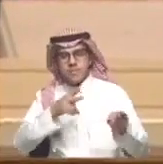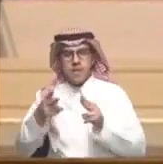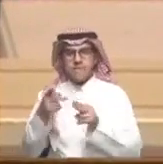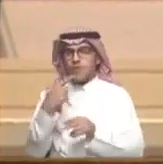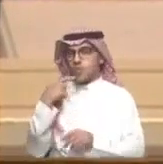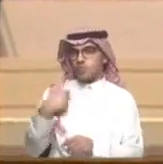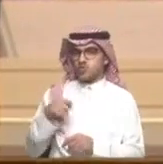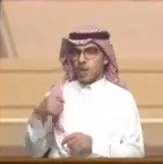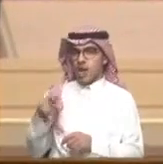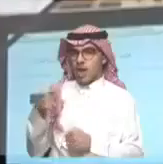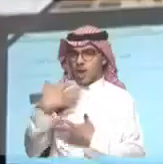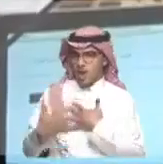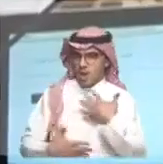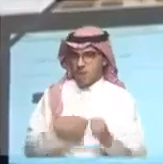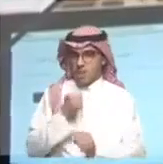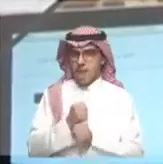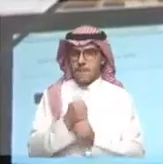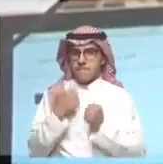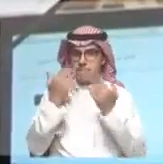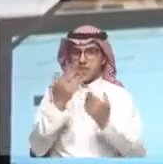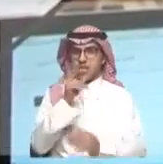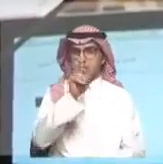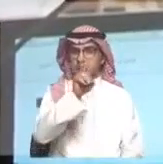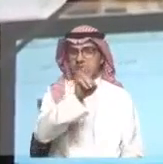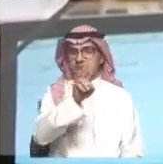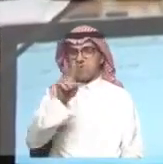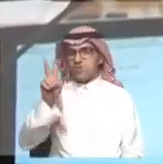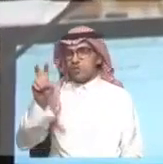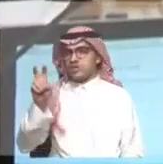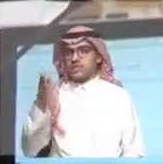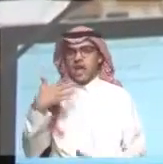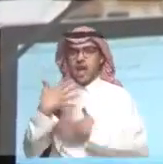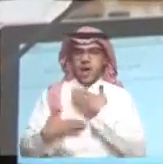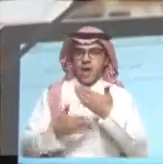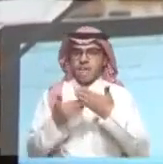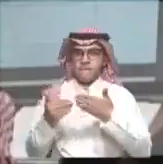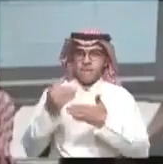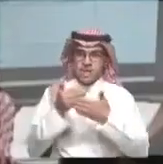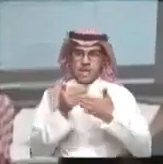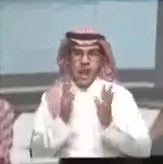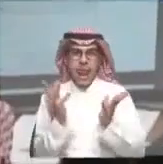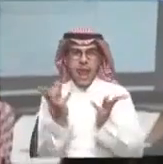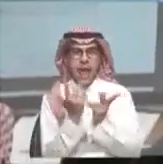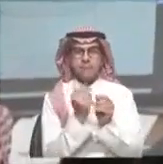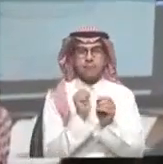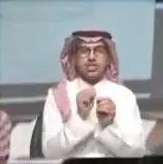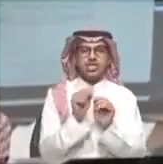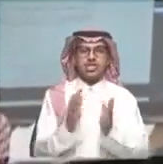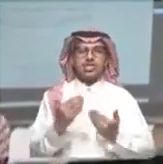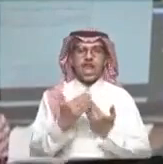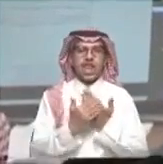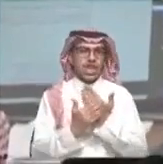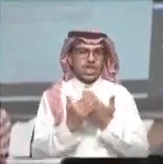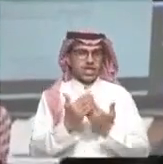أن الوزارة تعمل ضمن خطتها للعام 2020 نحو هدف لبناء بنية رقمية تحتضن